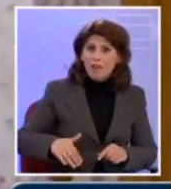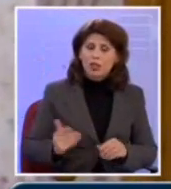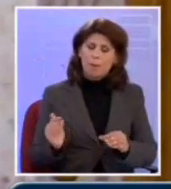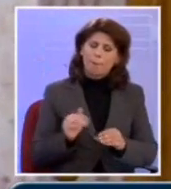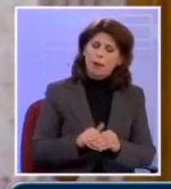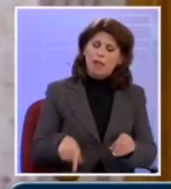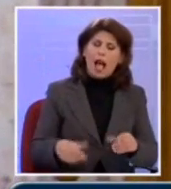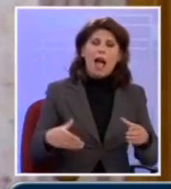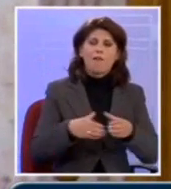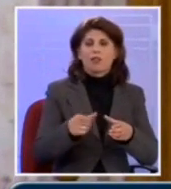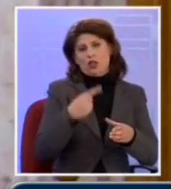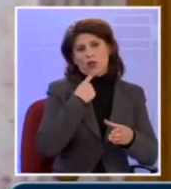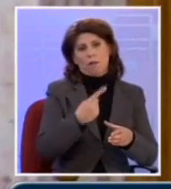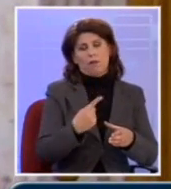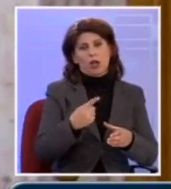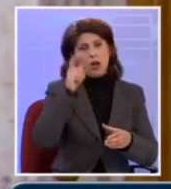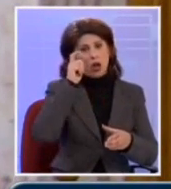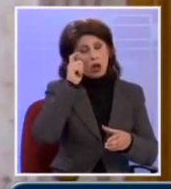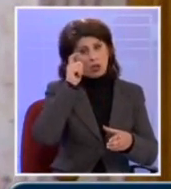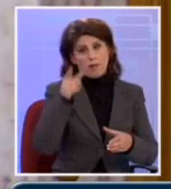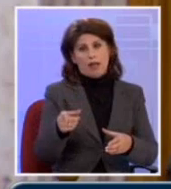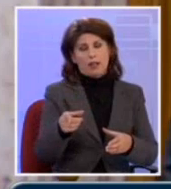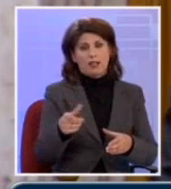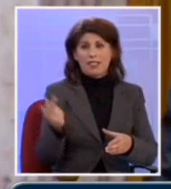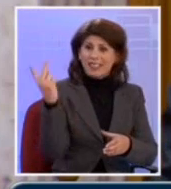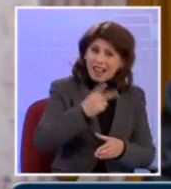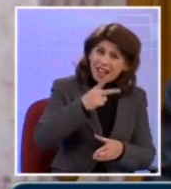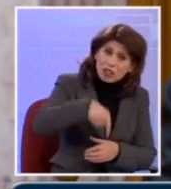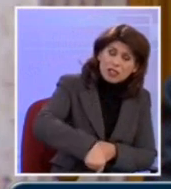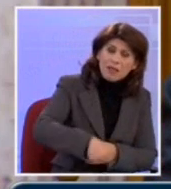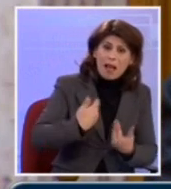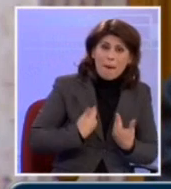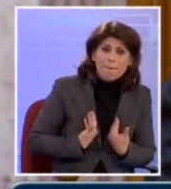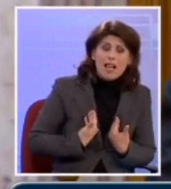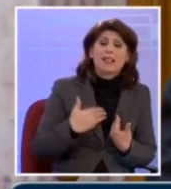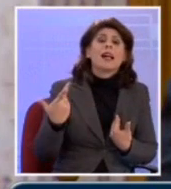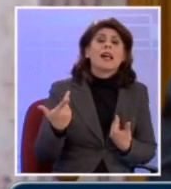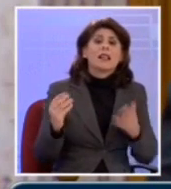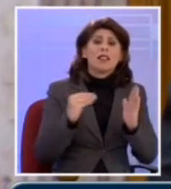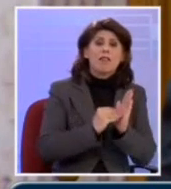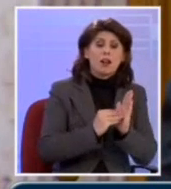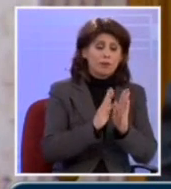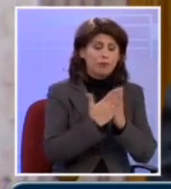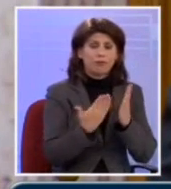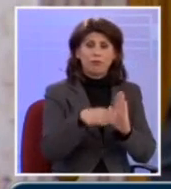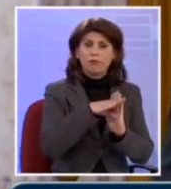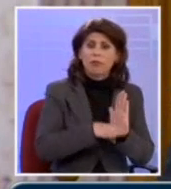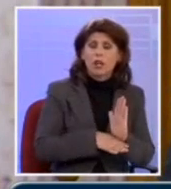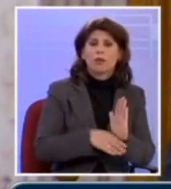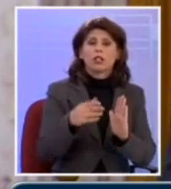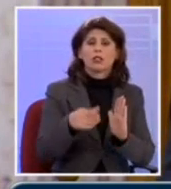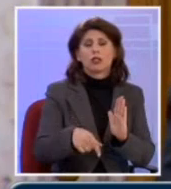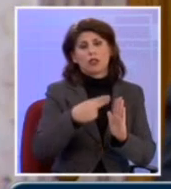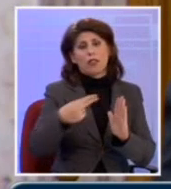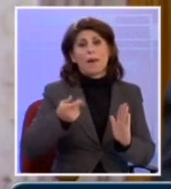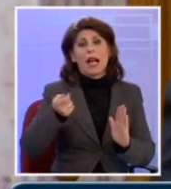κύριος Πρωθυπουργός στο τέλος του προηγούμενου έτους. Και μας εγκαλείτε σήμερα γιατί δεν βάζουμε, λέει, στην ατζέντα και στο τραπέζι το θέμα του